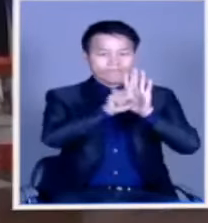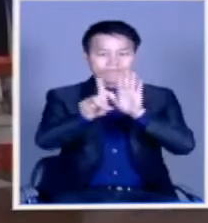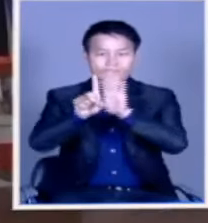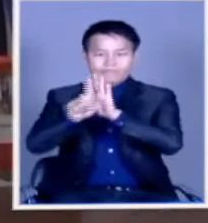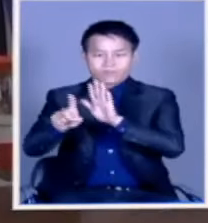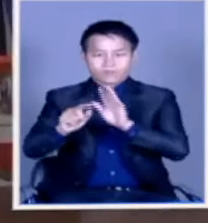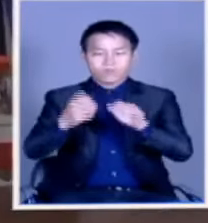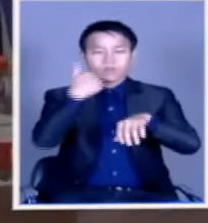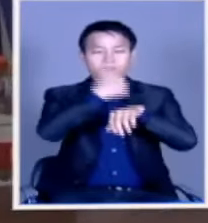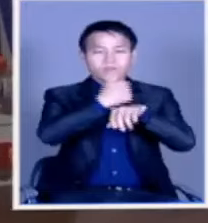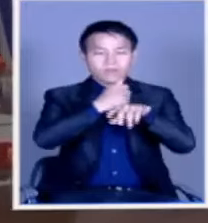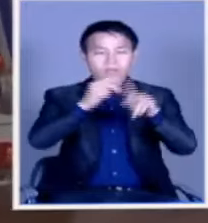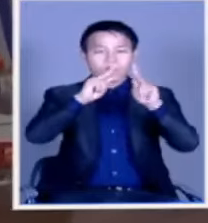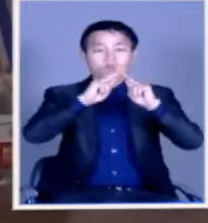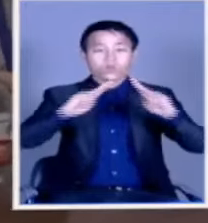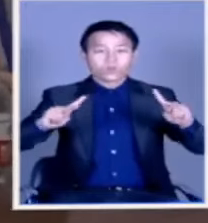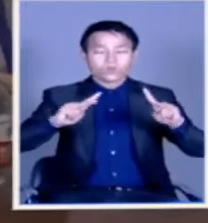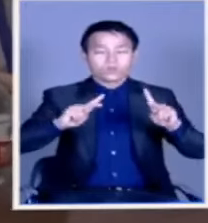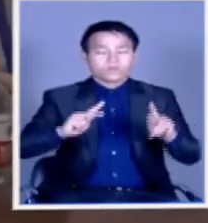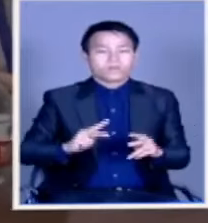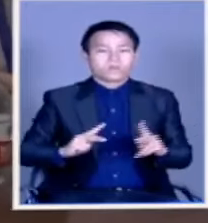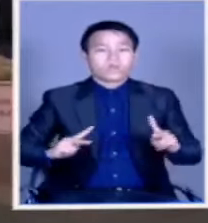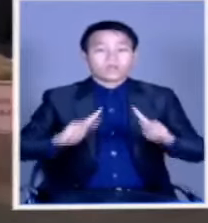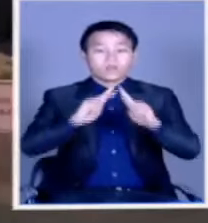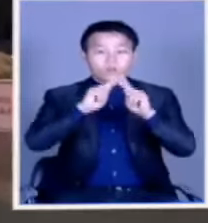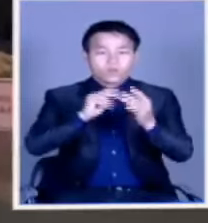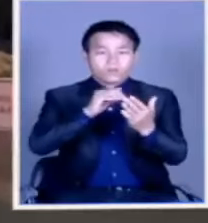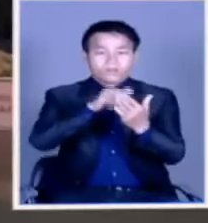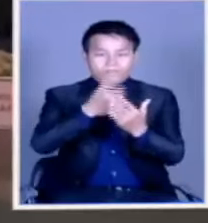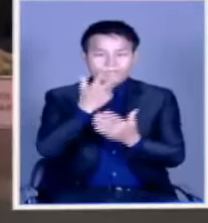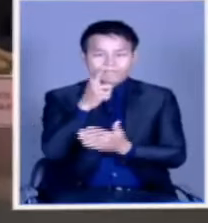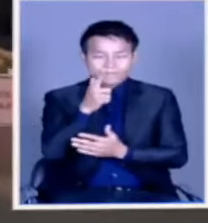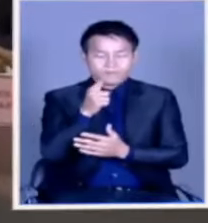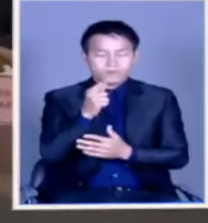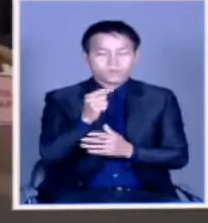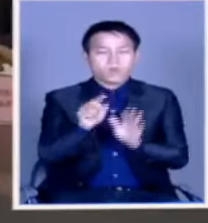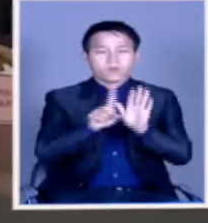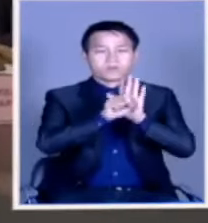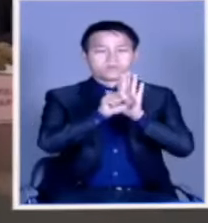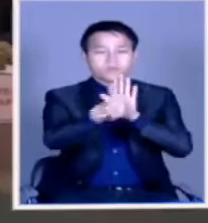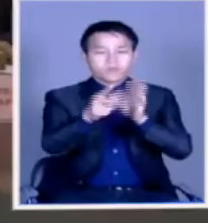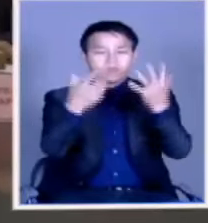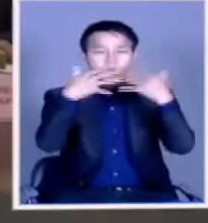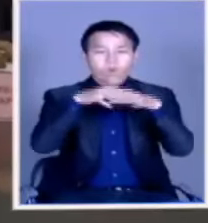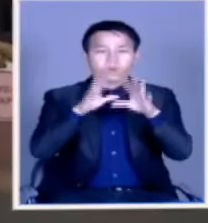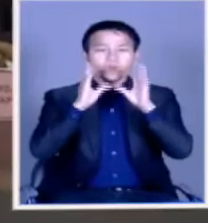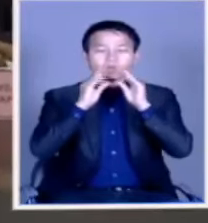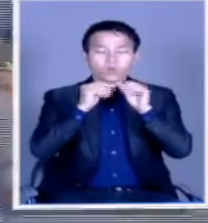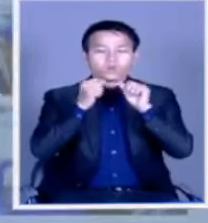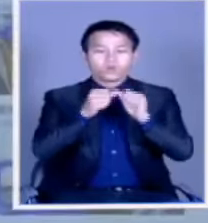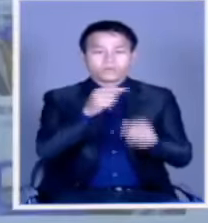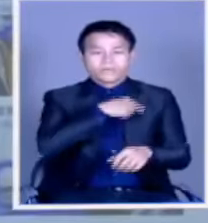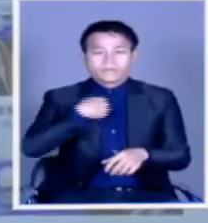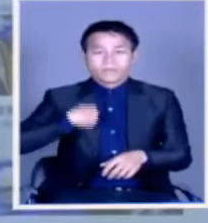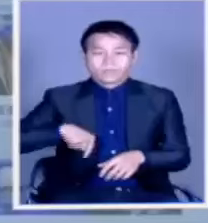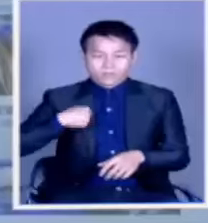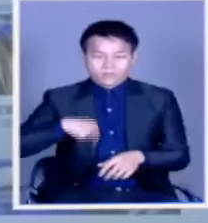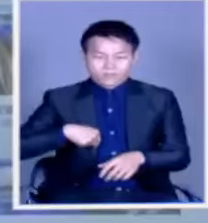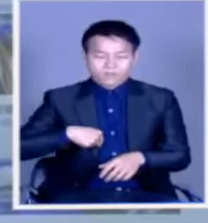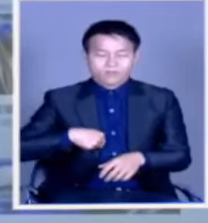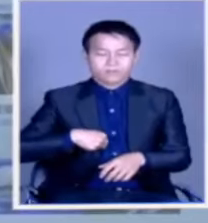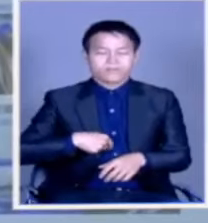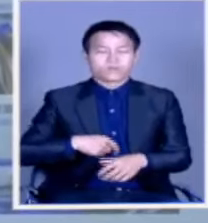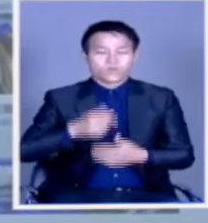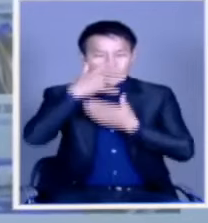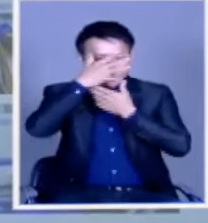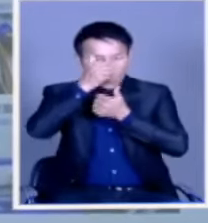ากรมส่งเสริมและประหยัดพลังงานกระทรวงพลังงานและบ่อแฮสาธารณรัฐประชาธิปไตยประชาชนลาวยังให้